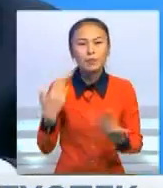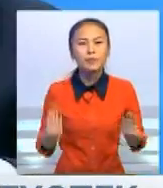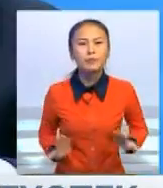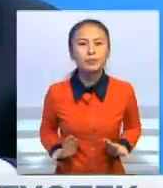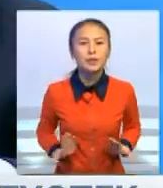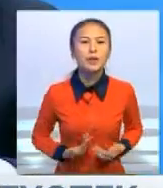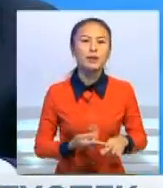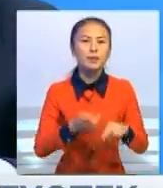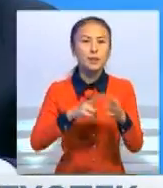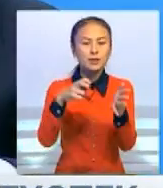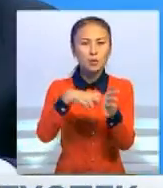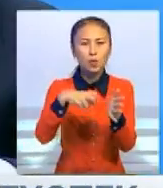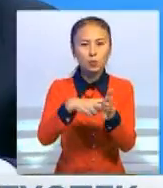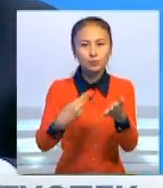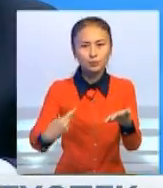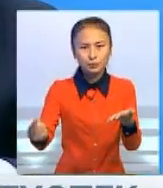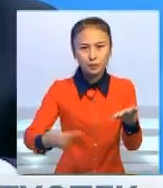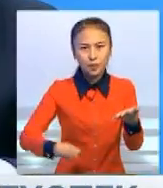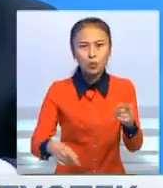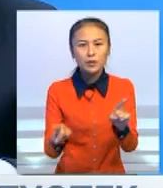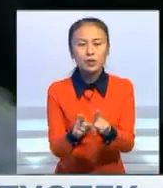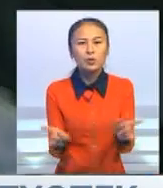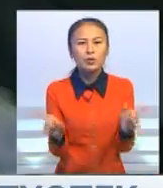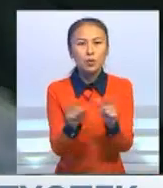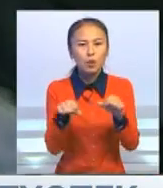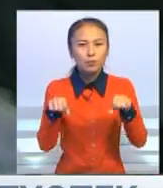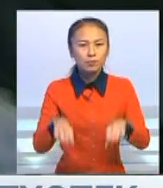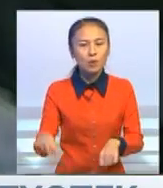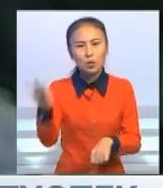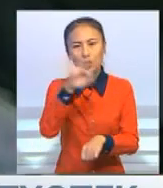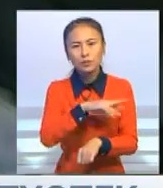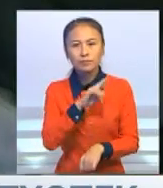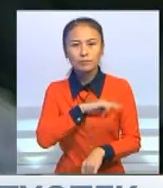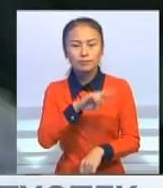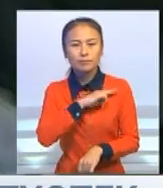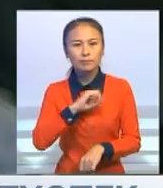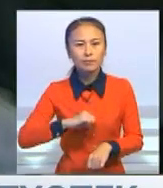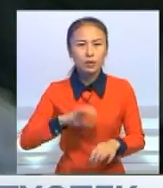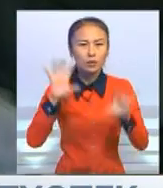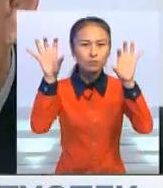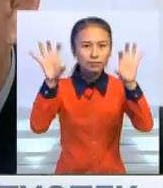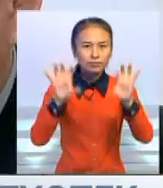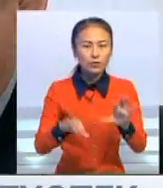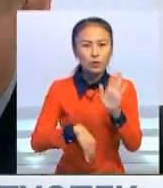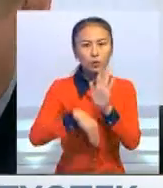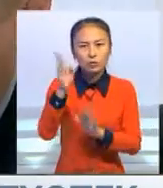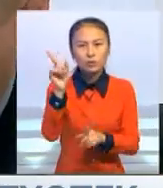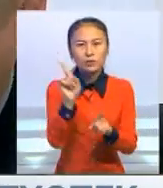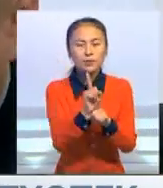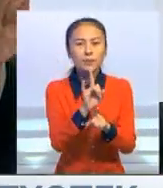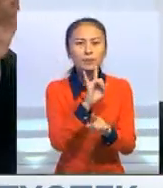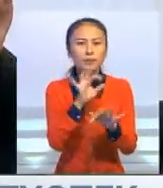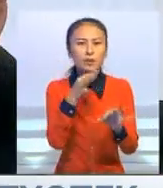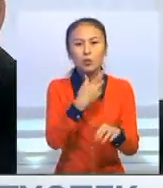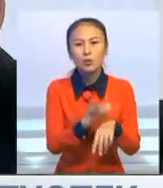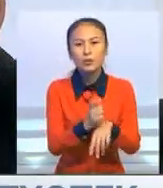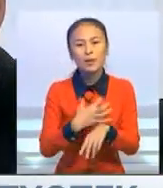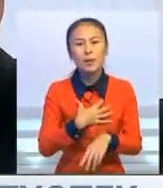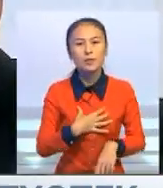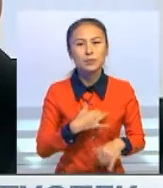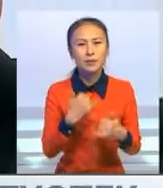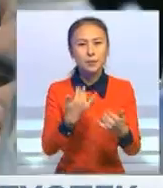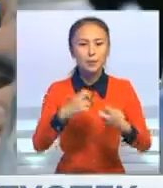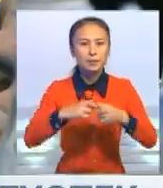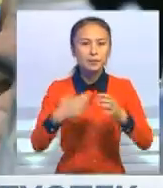бірлескен кеңестің хаттамасына қол қойды. Қос елдің құқық қорғау органдарының өзара күш біріктіре іс-қимыл жасауы өте маңызды. Бір